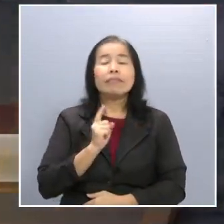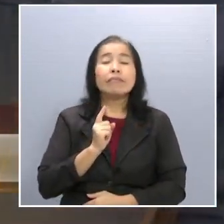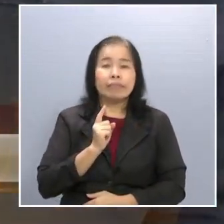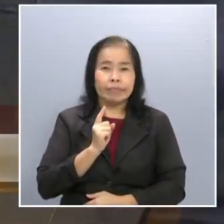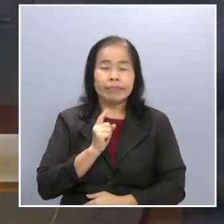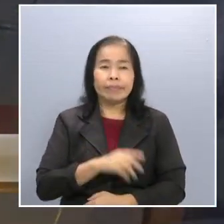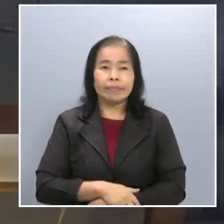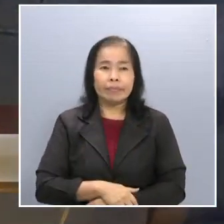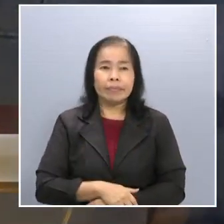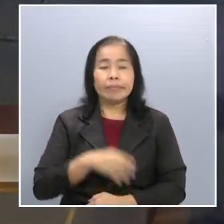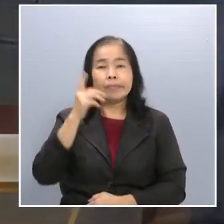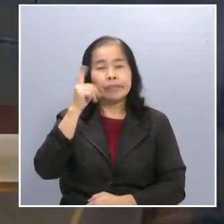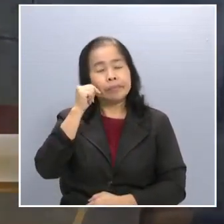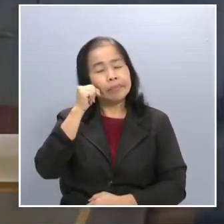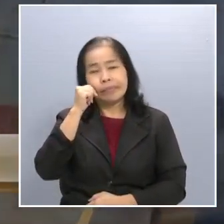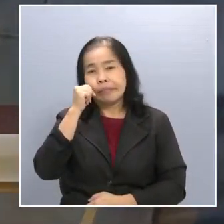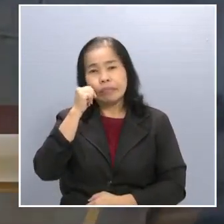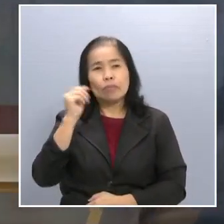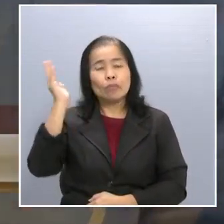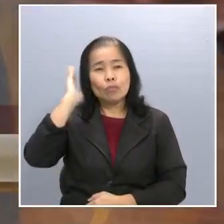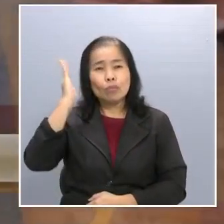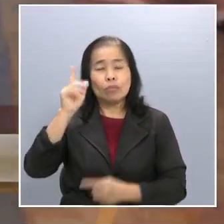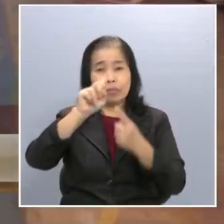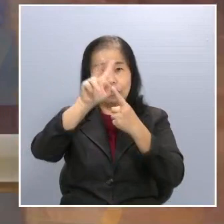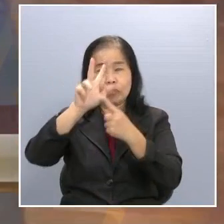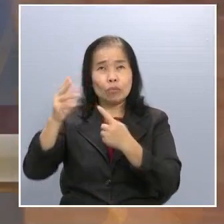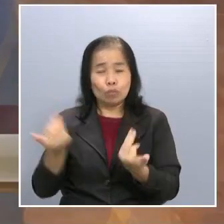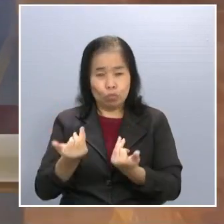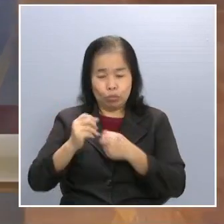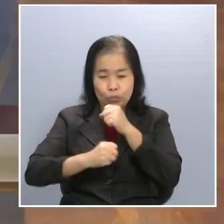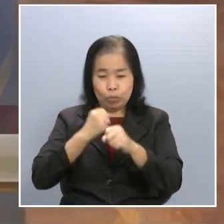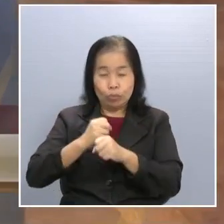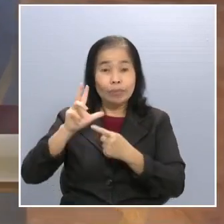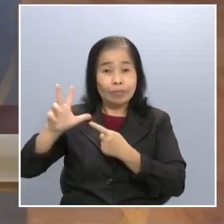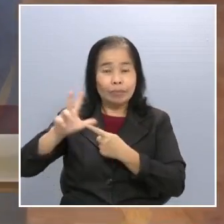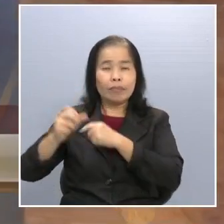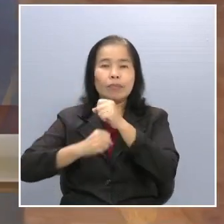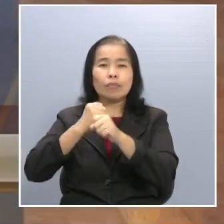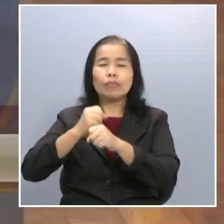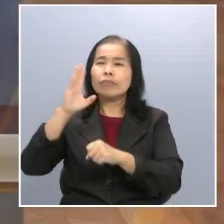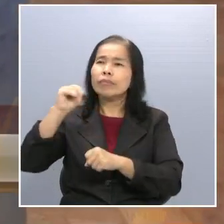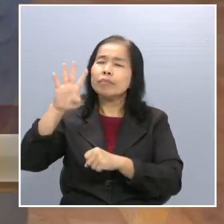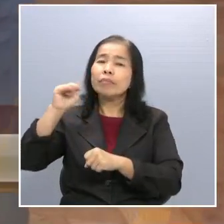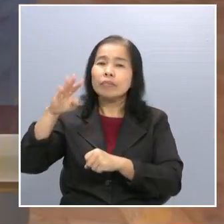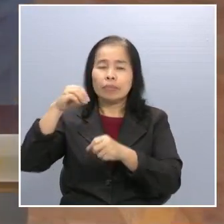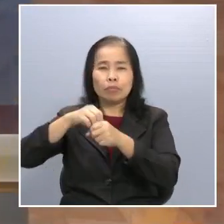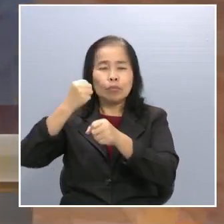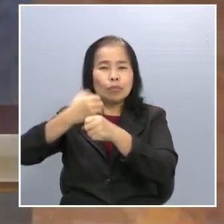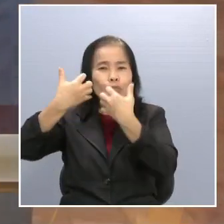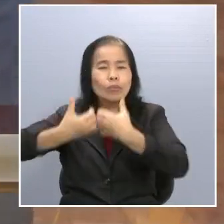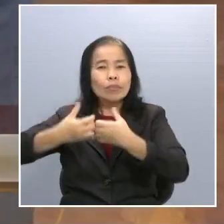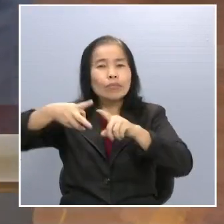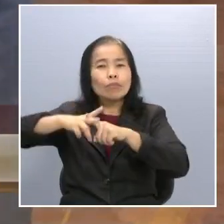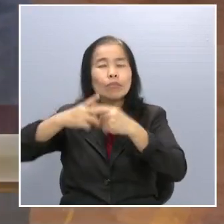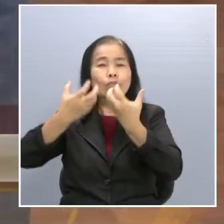งคุณแม่อบมาเนี่ยบอกนะครับว่าลูกชายคนที่3ซึ่งอายุ44ชื่อสัญญาทำงานบริษัทอะไหล่รถยนต์อ